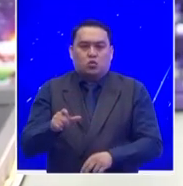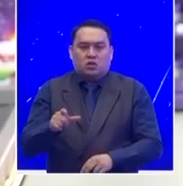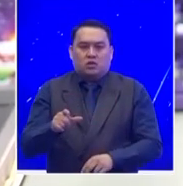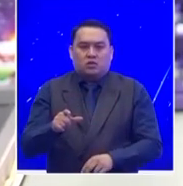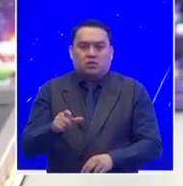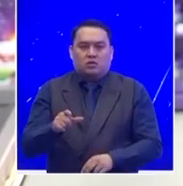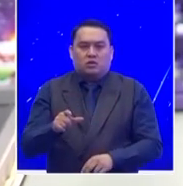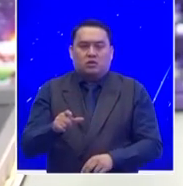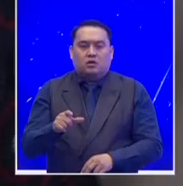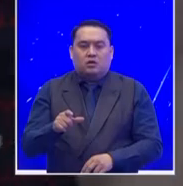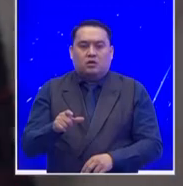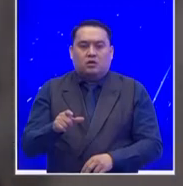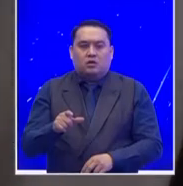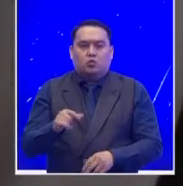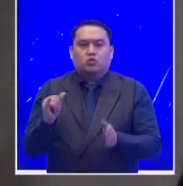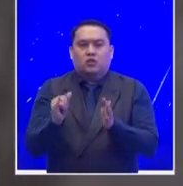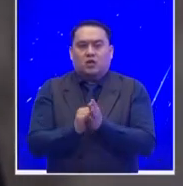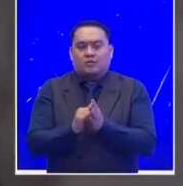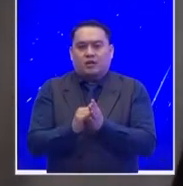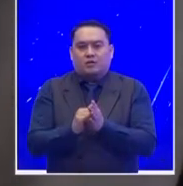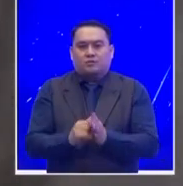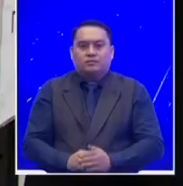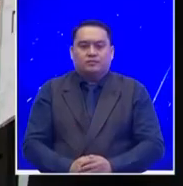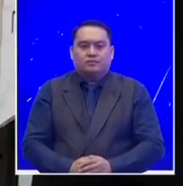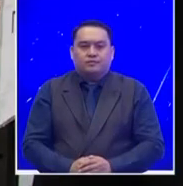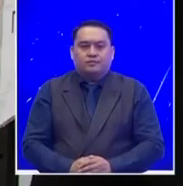не оставались равнодушными и установили такие же полки.